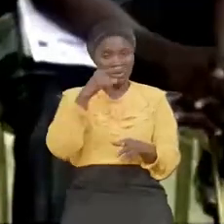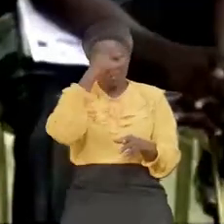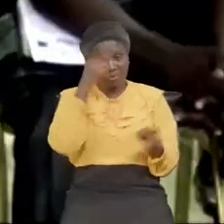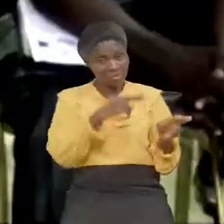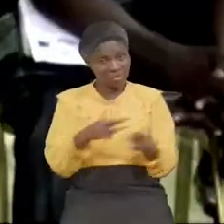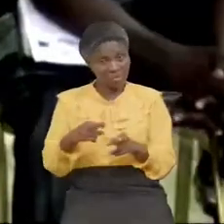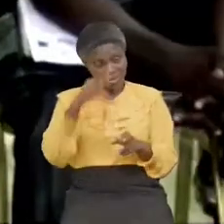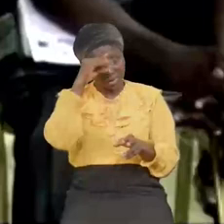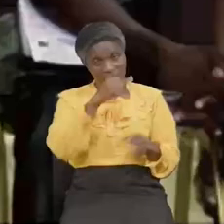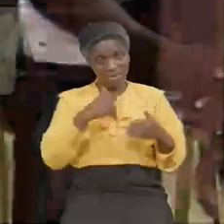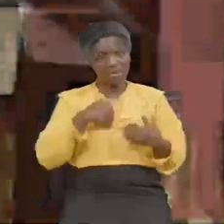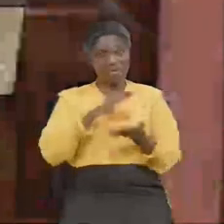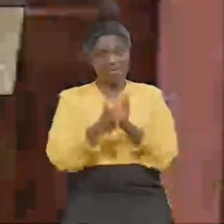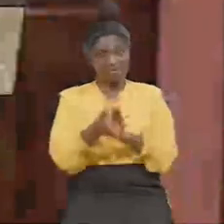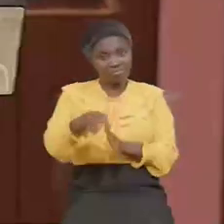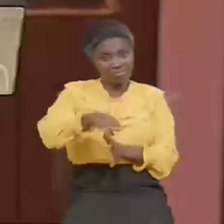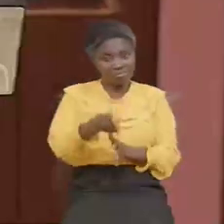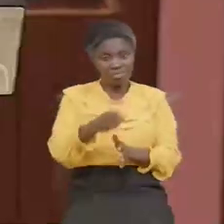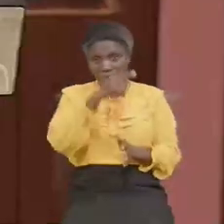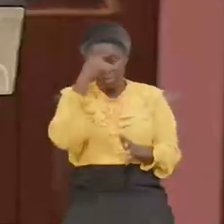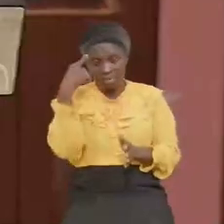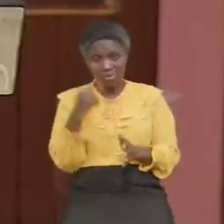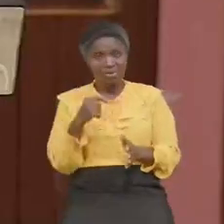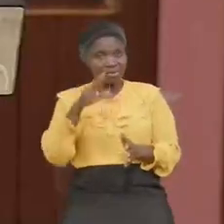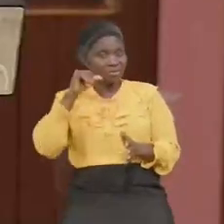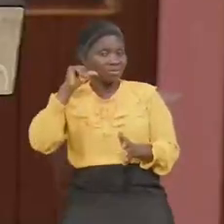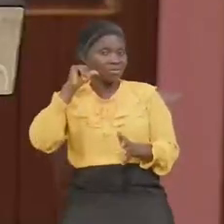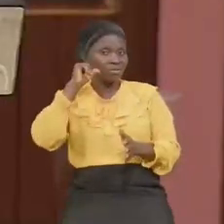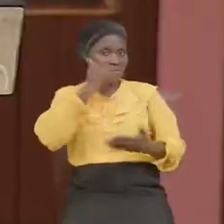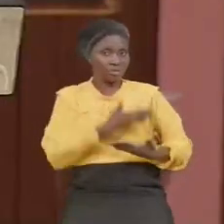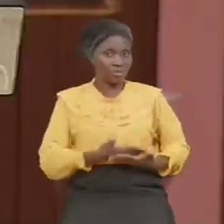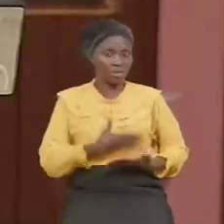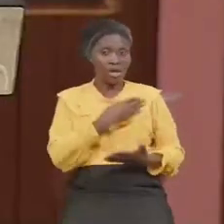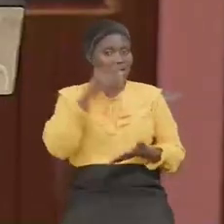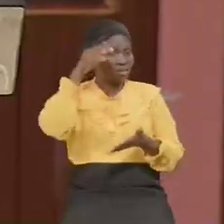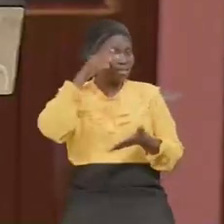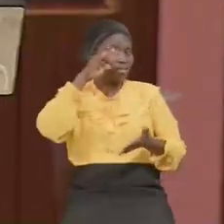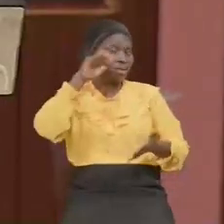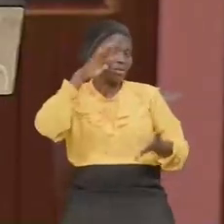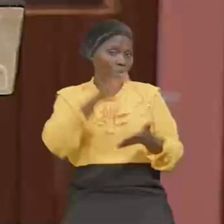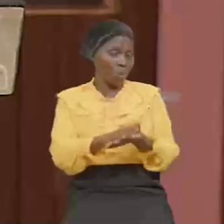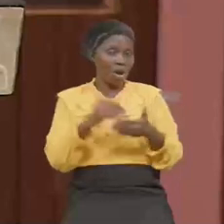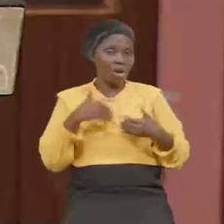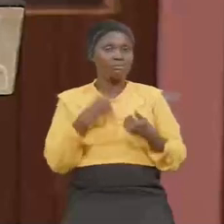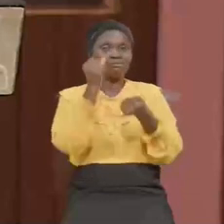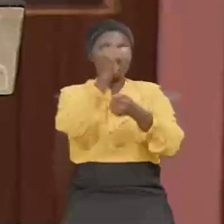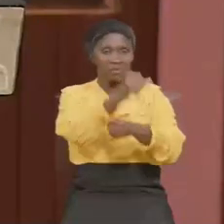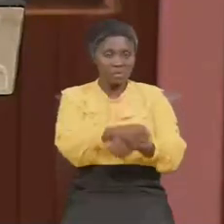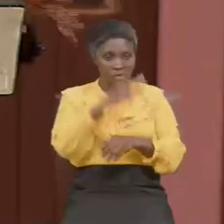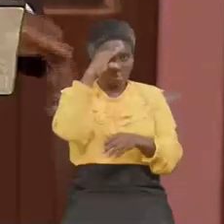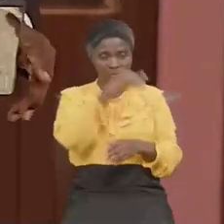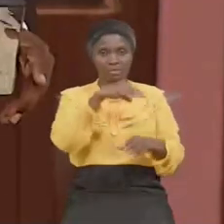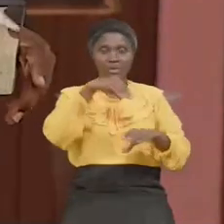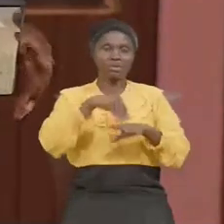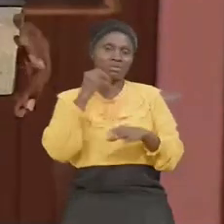Déjà, la femme l'a vaincu. Mais nous allons revenir encore à la parole qui a